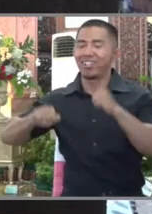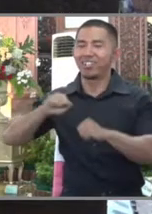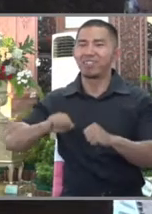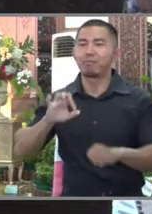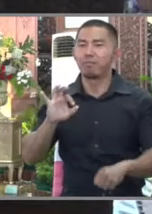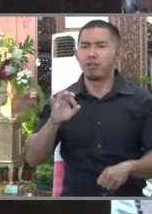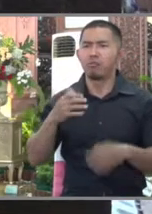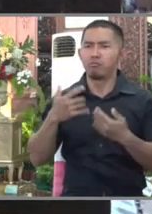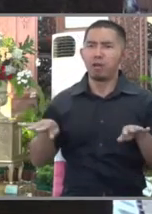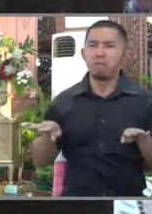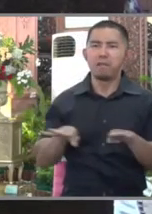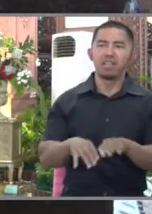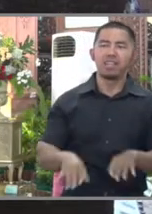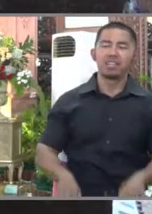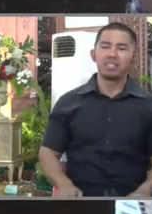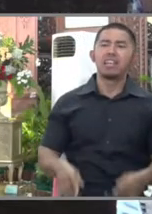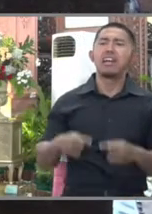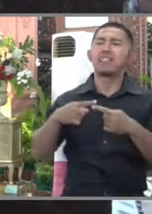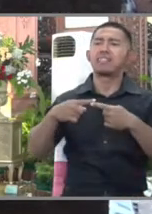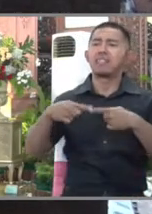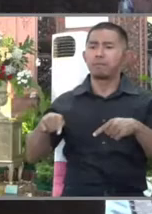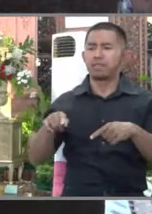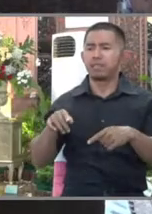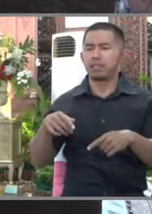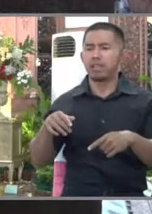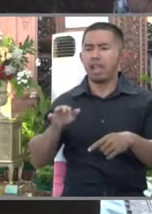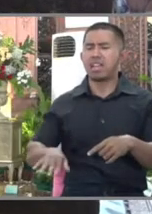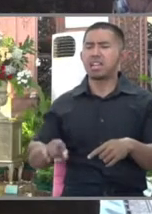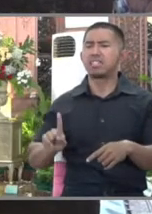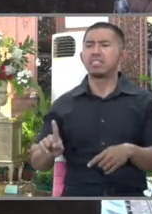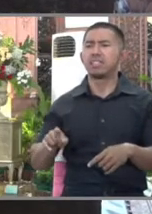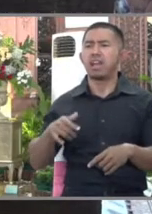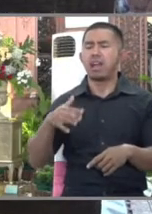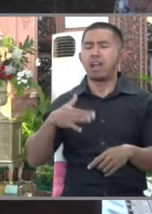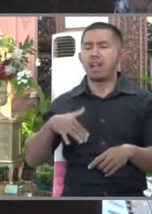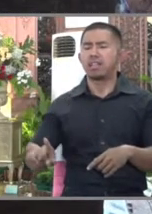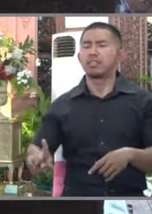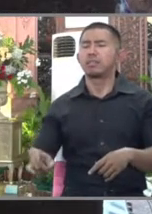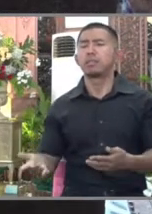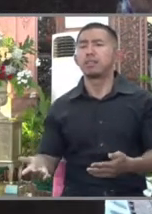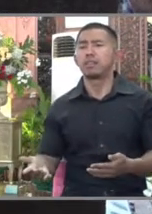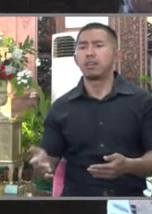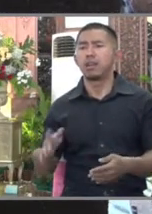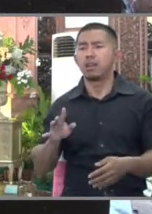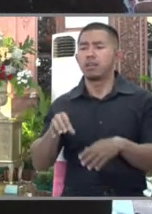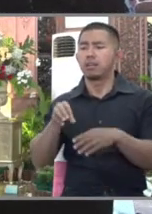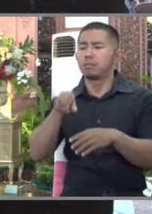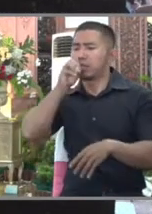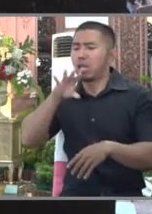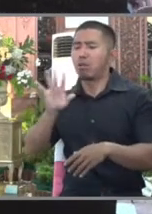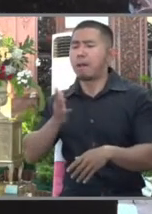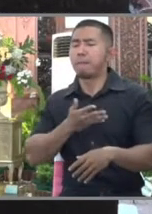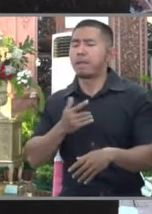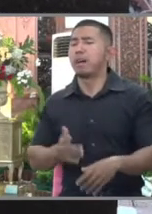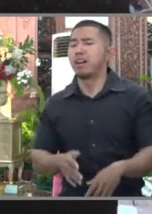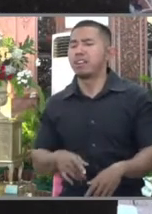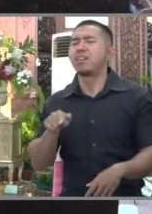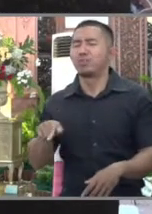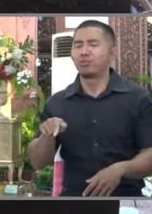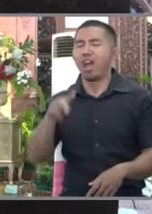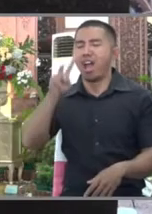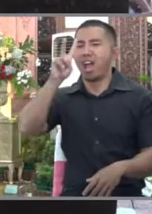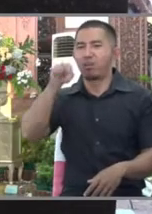berarti beres. Tapi kan dari anaknya sendiri, Pak. Lah anaknya kemudian nek dikandani ra gelem terus piye? Ya itu, Pak,